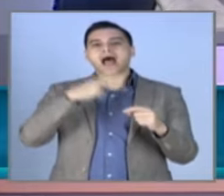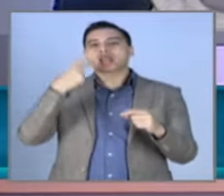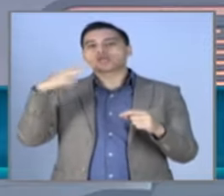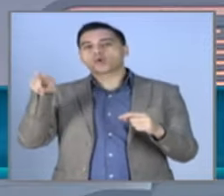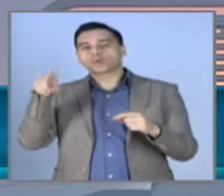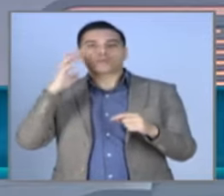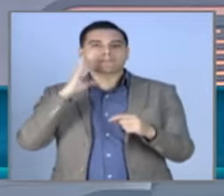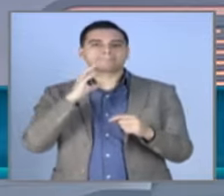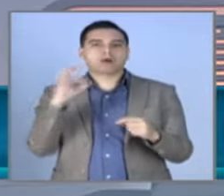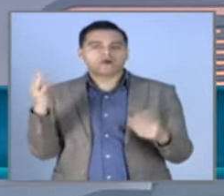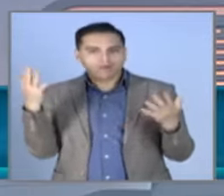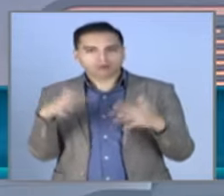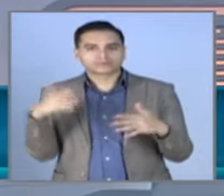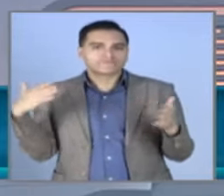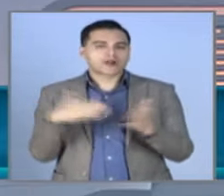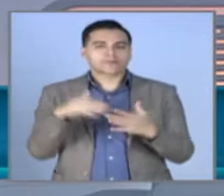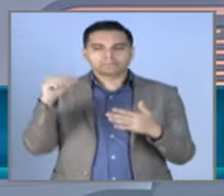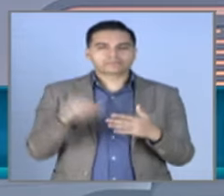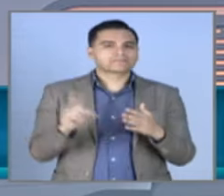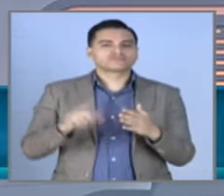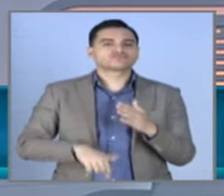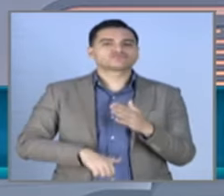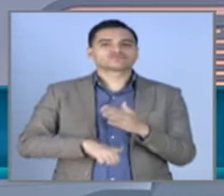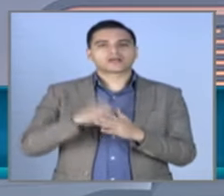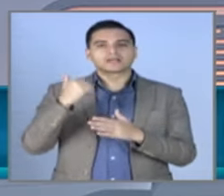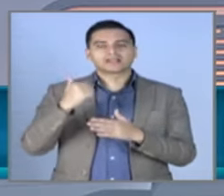نسخ وما كسبش يا اسر